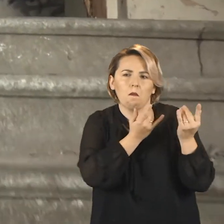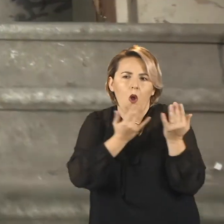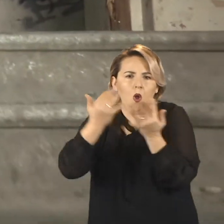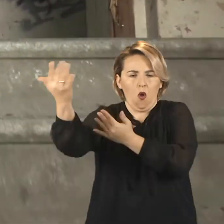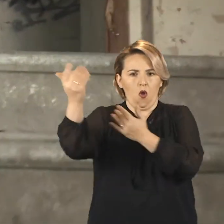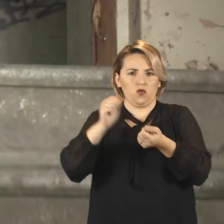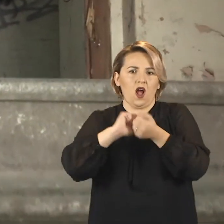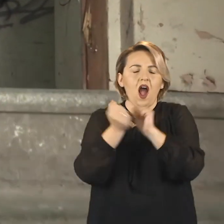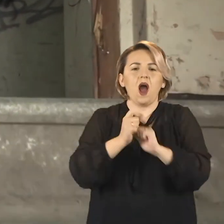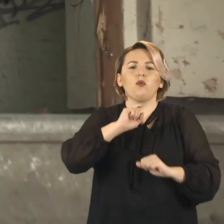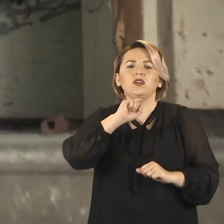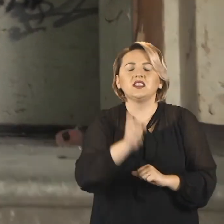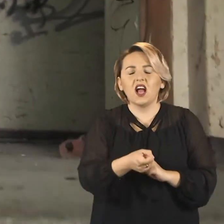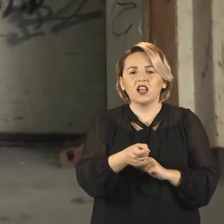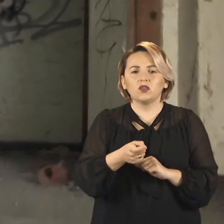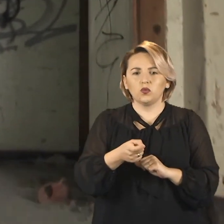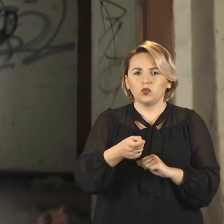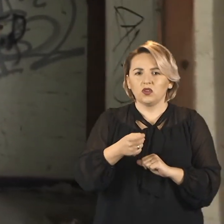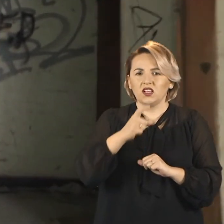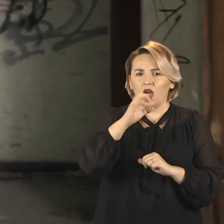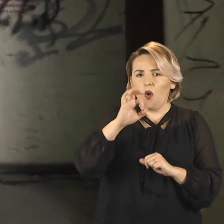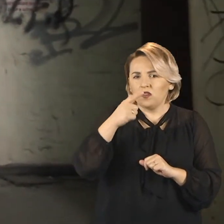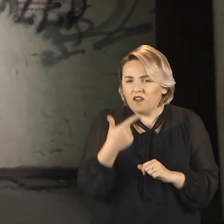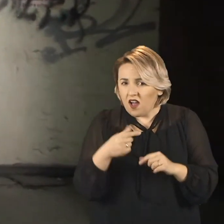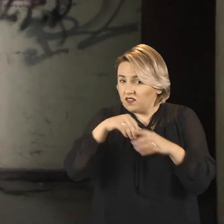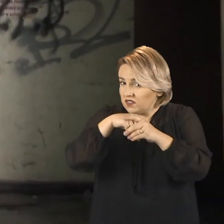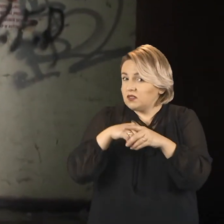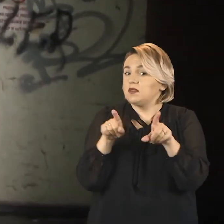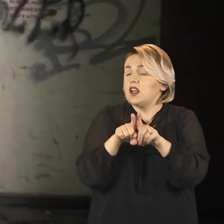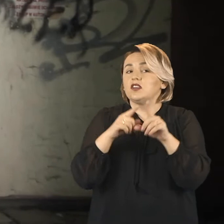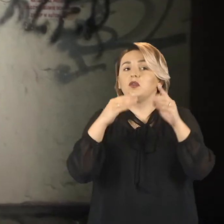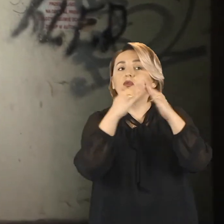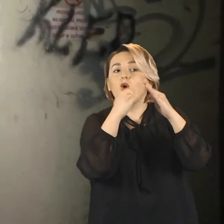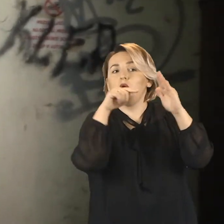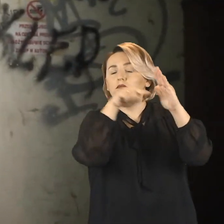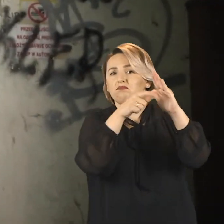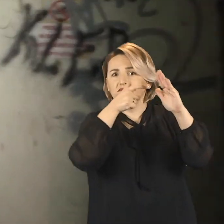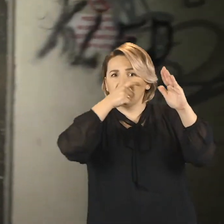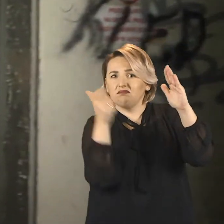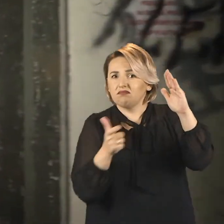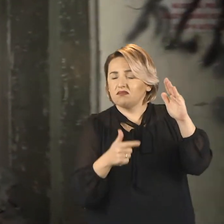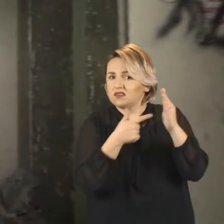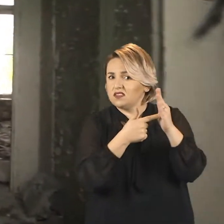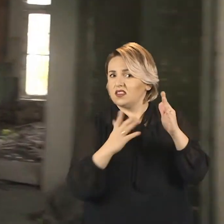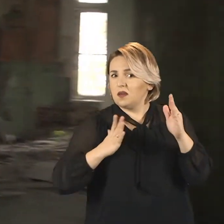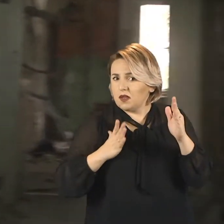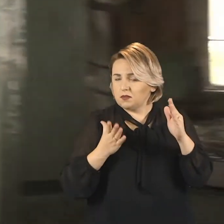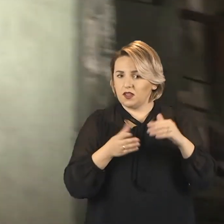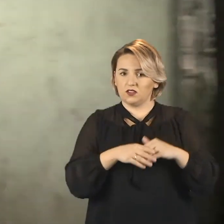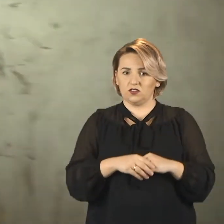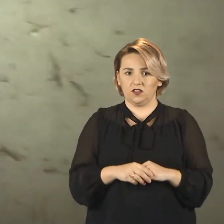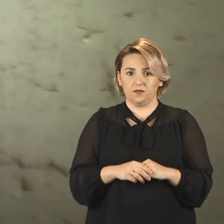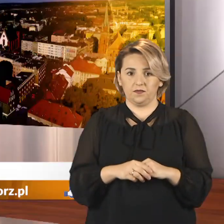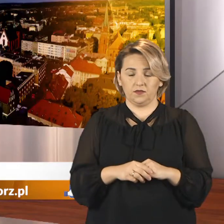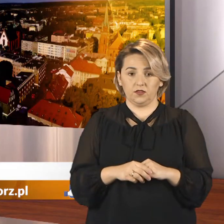w pożarach lub w wyniku zatrucia tlenkiem węgla zagrożeniem dla nich jest także stan techniczny budynków w których przebywają